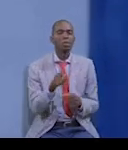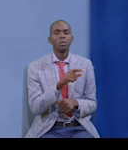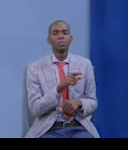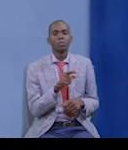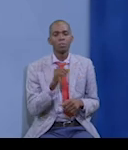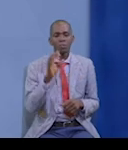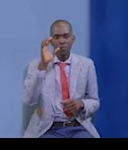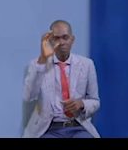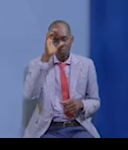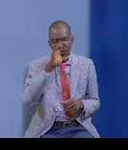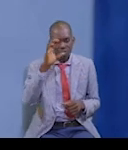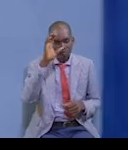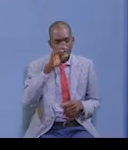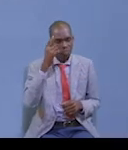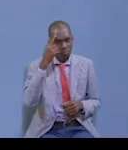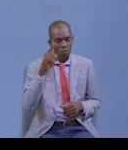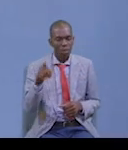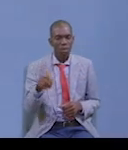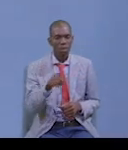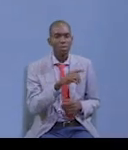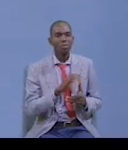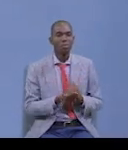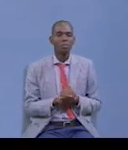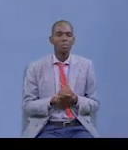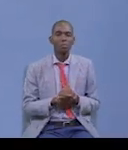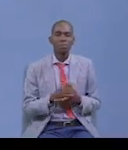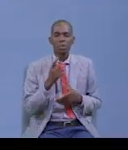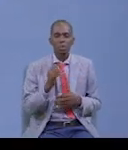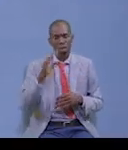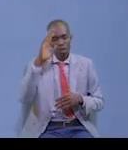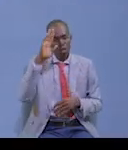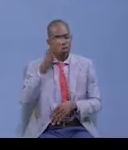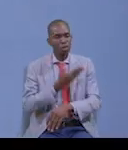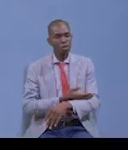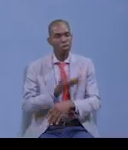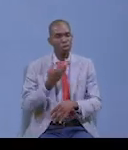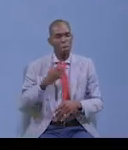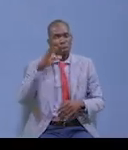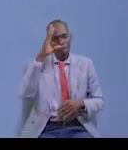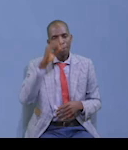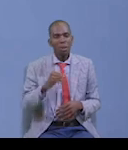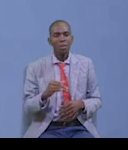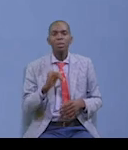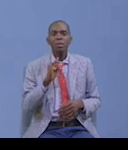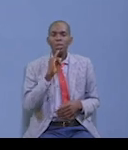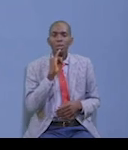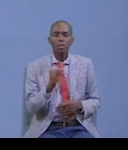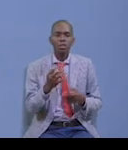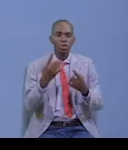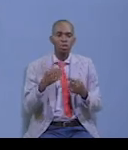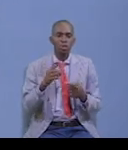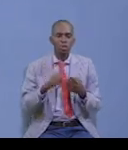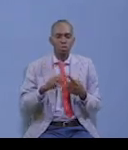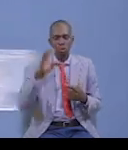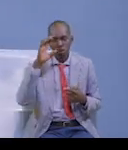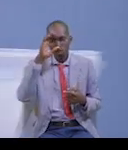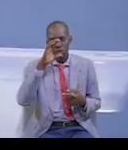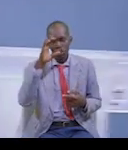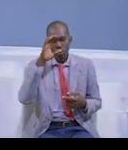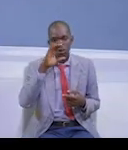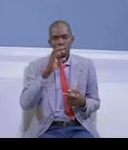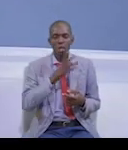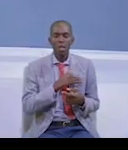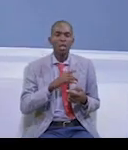them out. వారిని వెదకండి. The son of man is come to see. మనిషి కుమారుడు వెదకడానికి వచ్చాడు. And